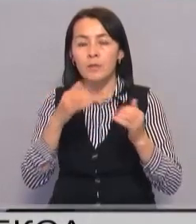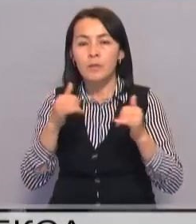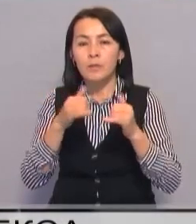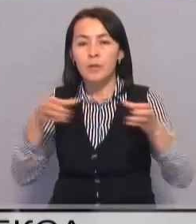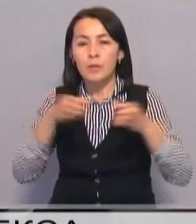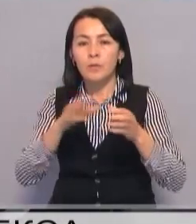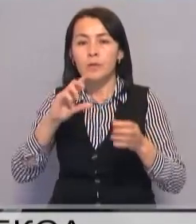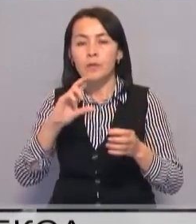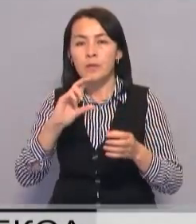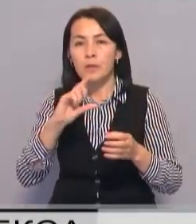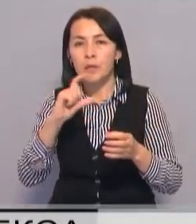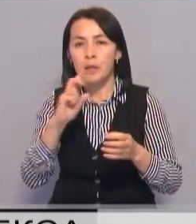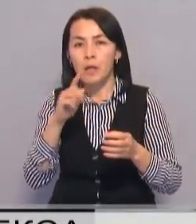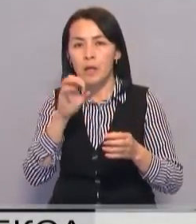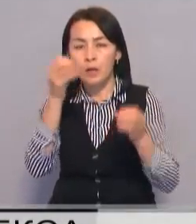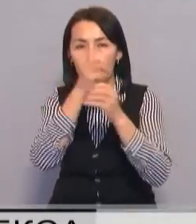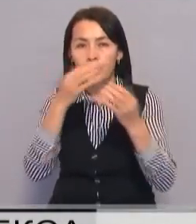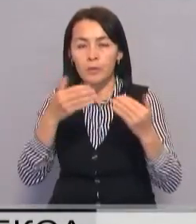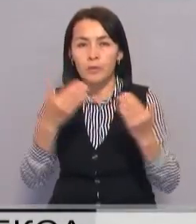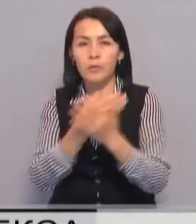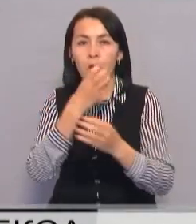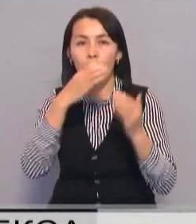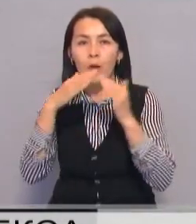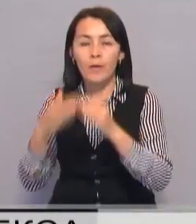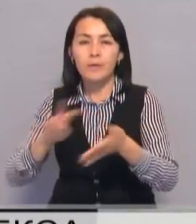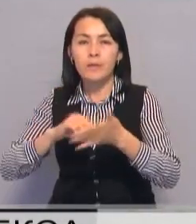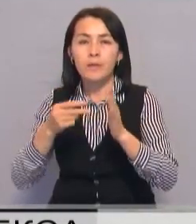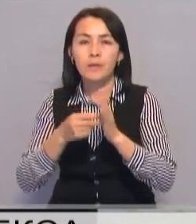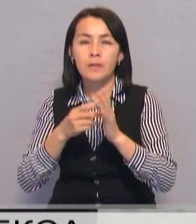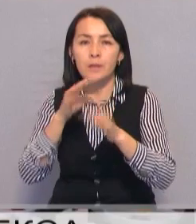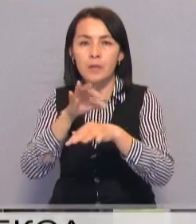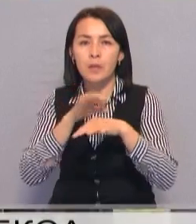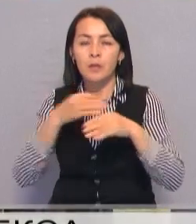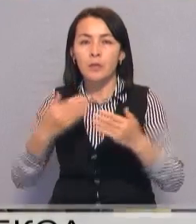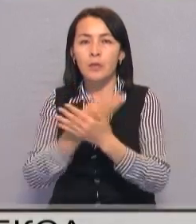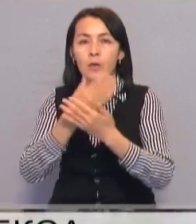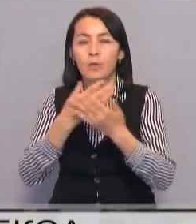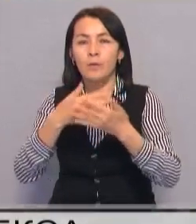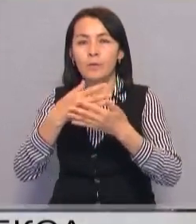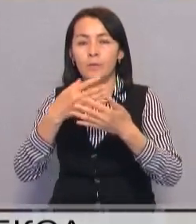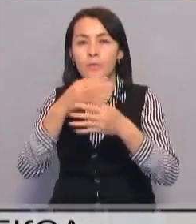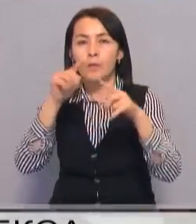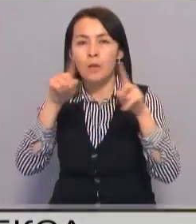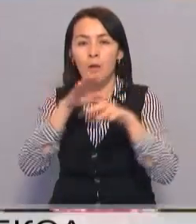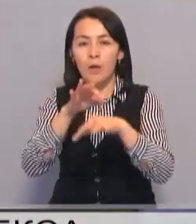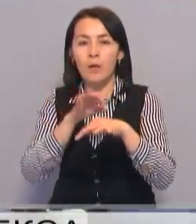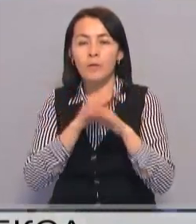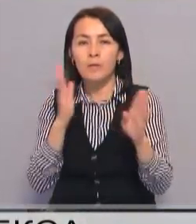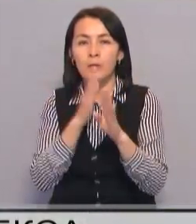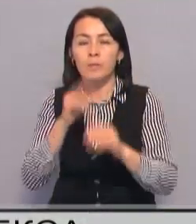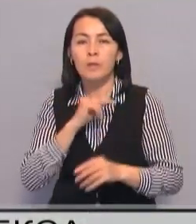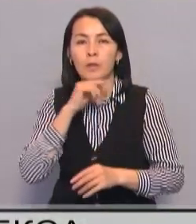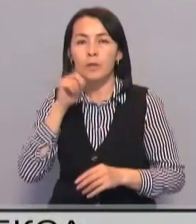холдинга «Экокультура». Современные тепличные комплексы планируется оборудовать современной автоматизированной системой